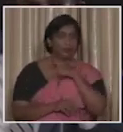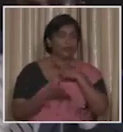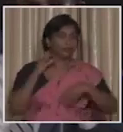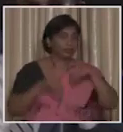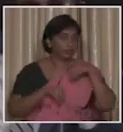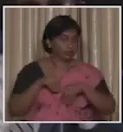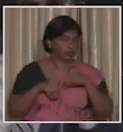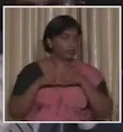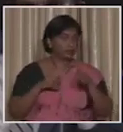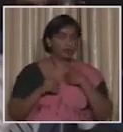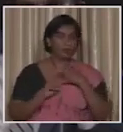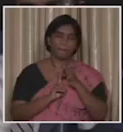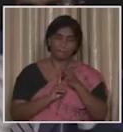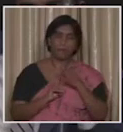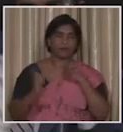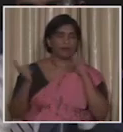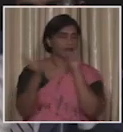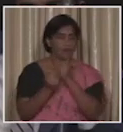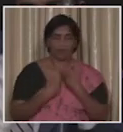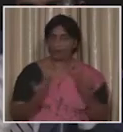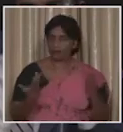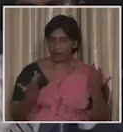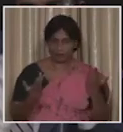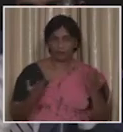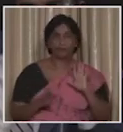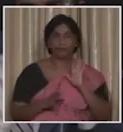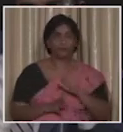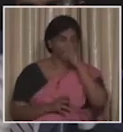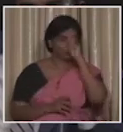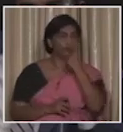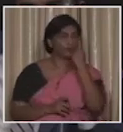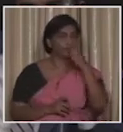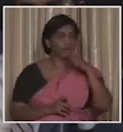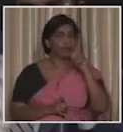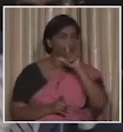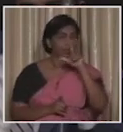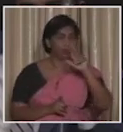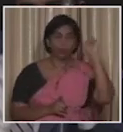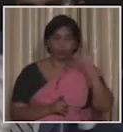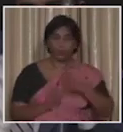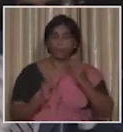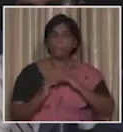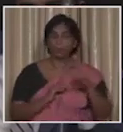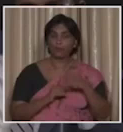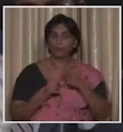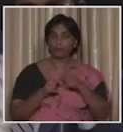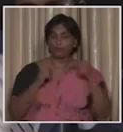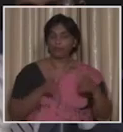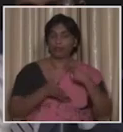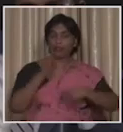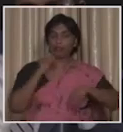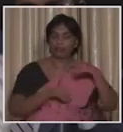දේශපාලන භූමිකාව මට පෞද්ගලිකව එතුමා හමු වෙලා නැති වුණත් එතුමා 1977 ජයග්‍රහණයෙන් පස්ව ප්‍රබල වාමාංශික